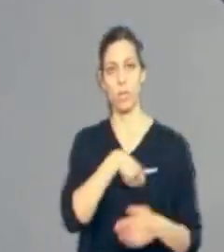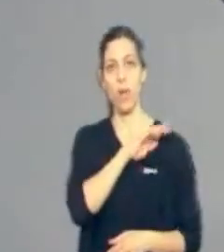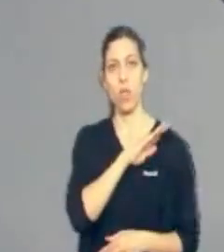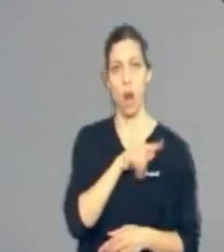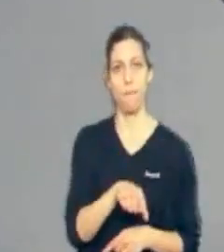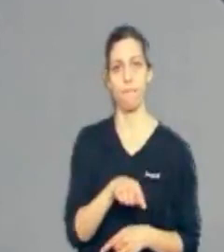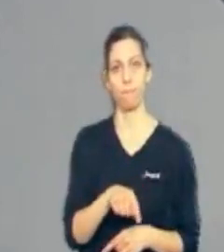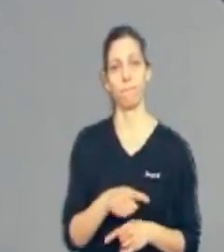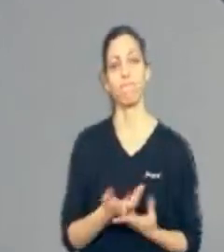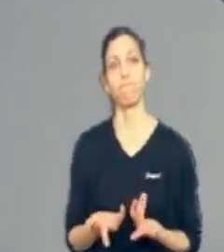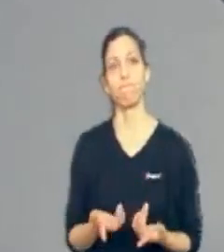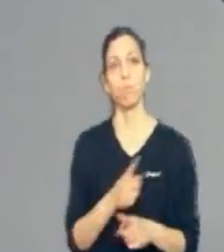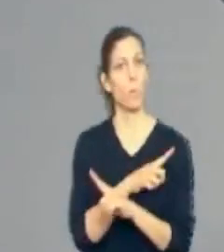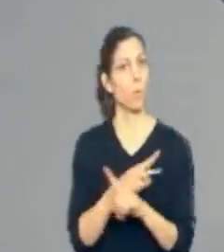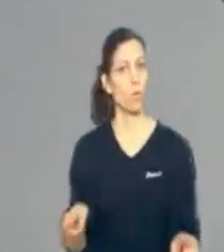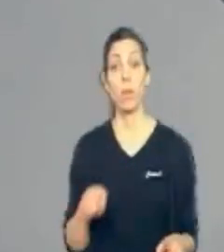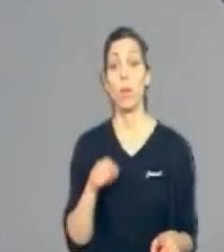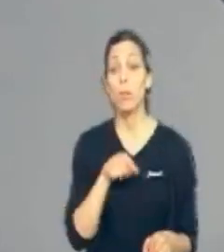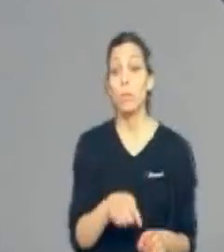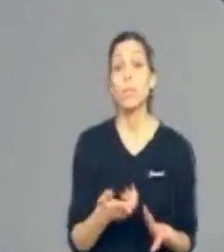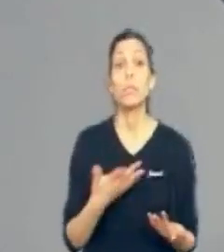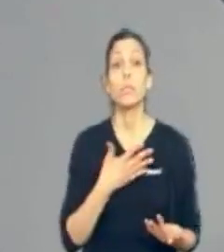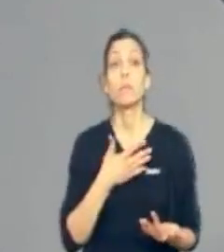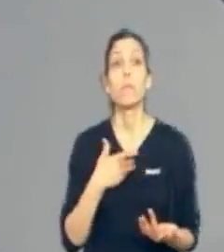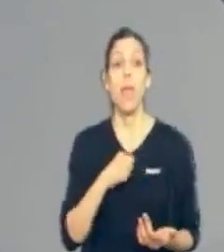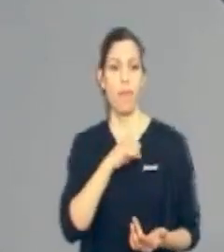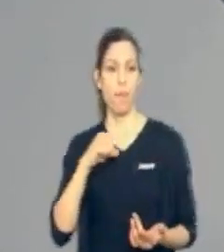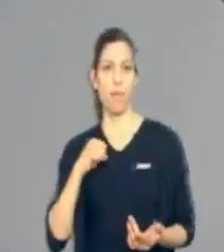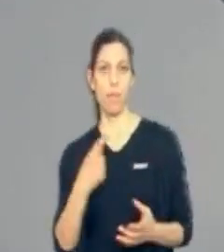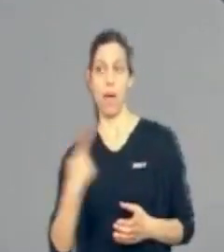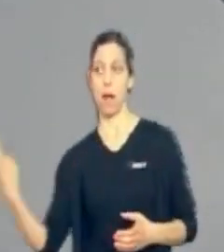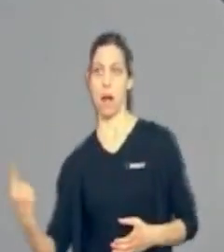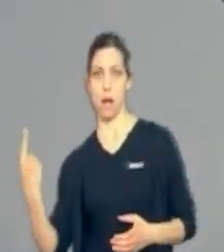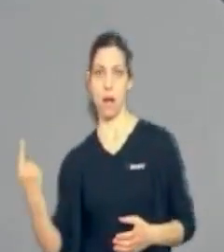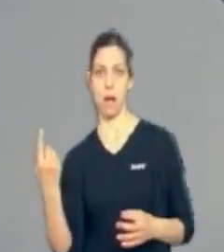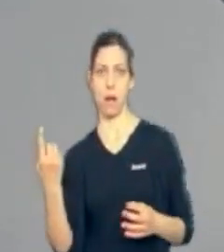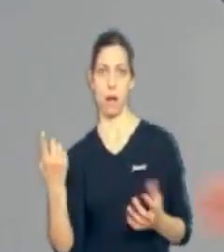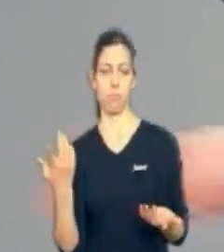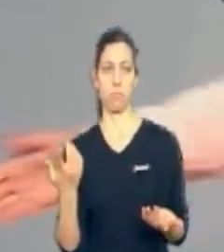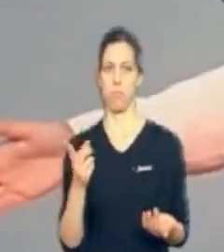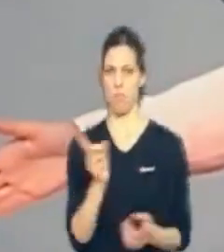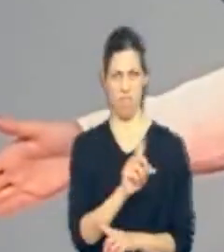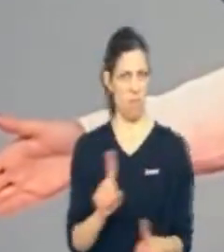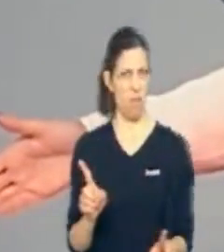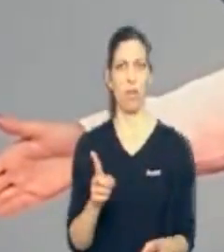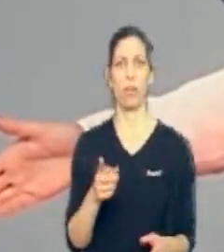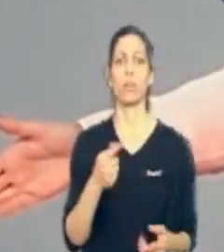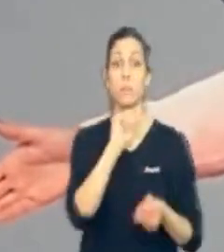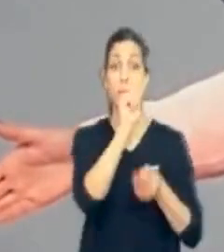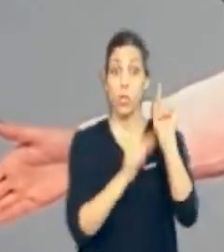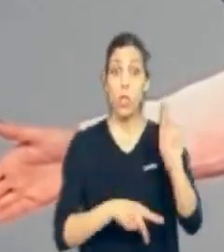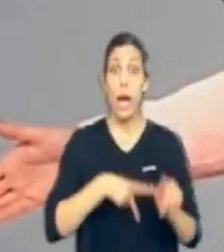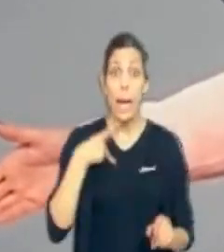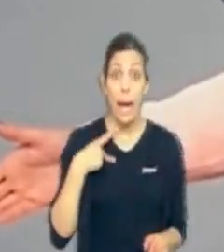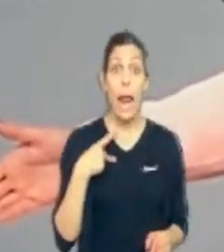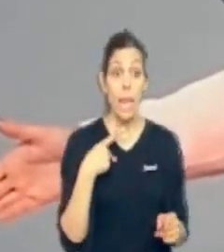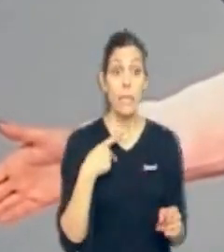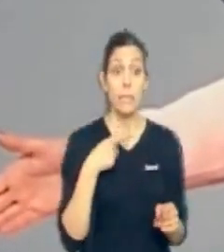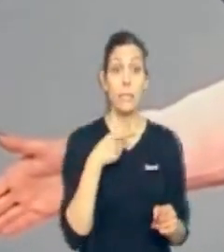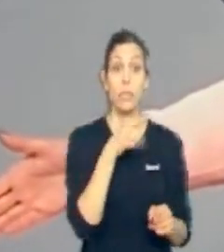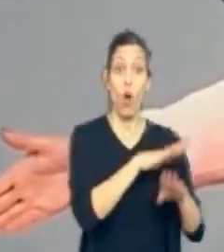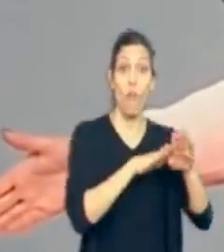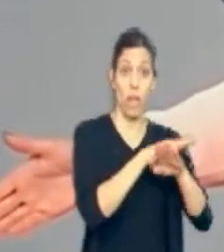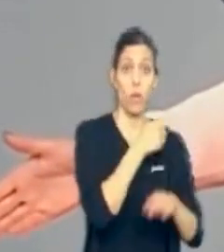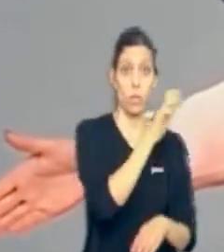I aleshores, no és que aquí ningú vulgui independitzar-se, és que pareix ser que en els pressupostos generals de l'Estat el